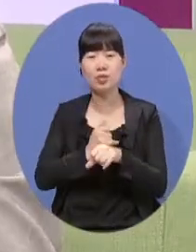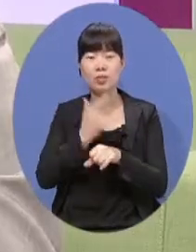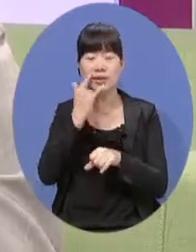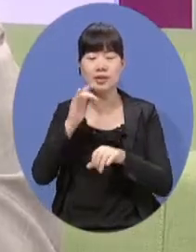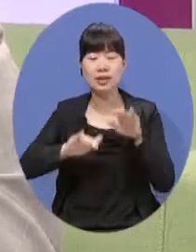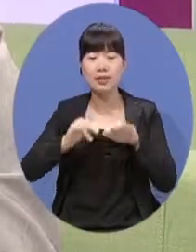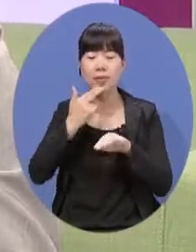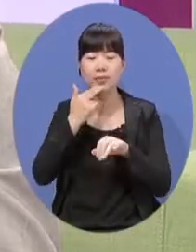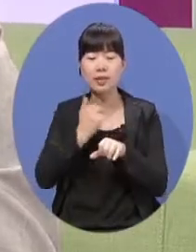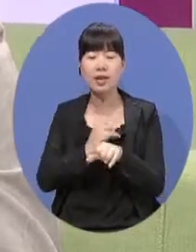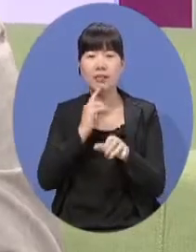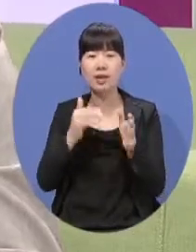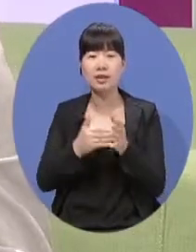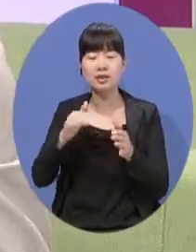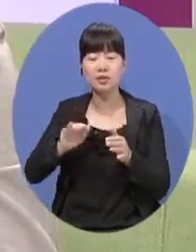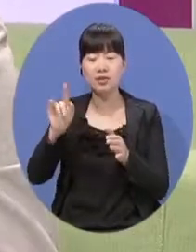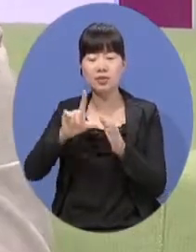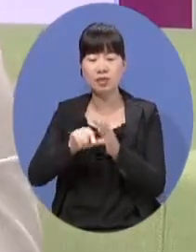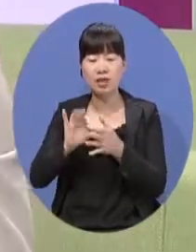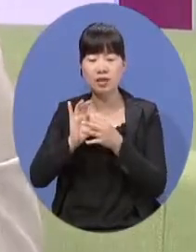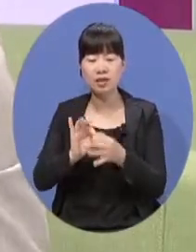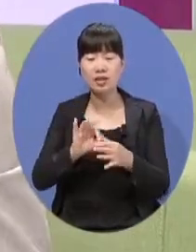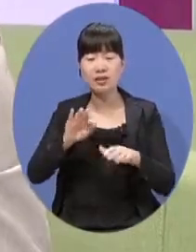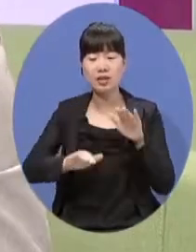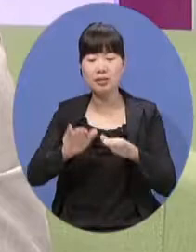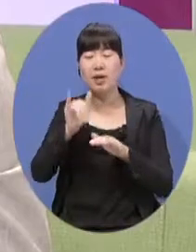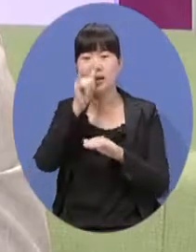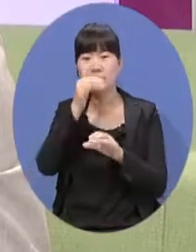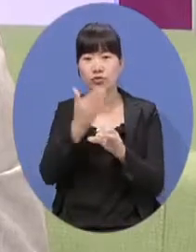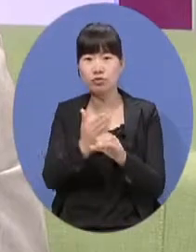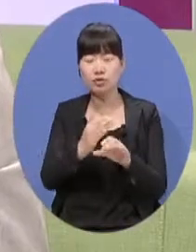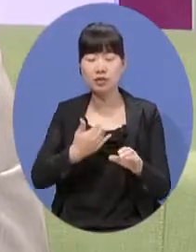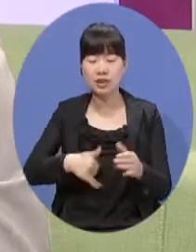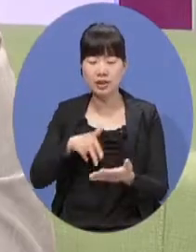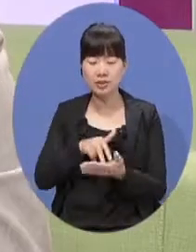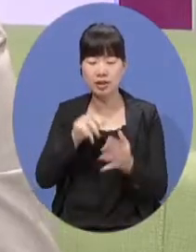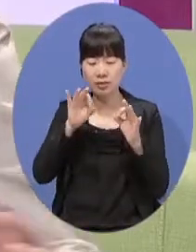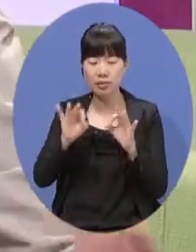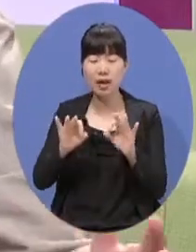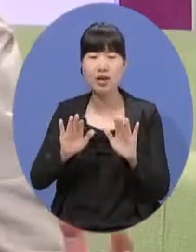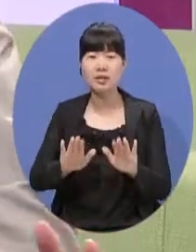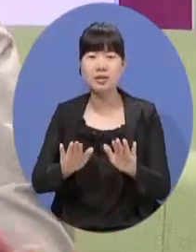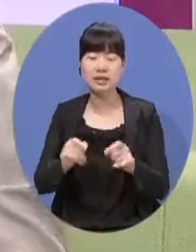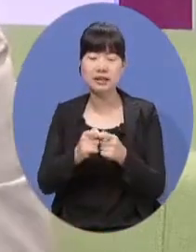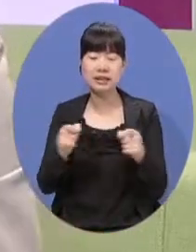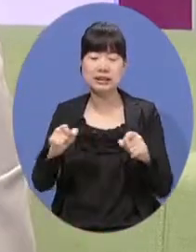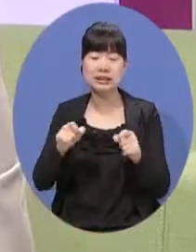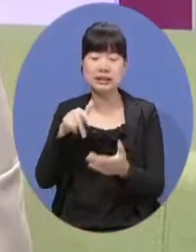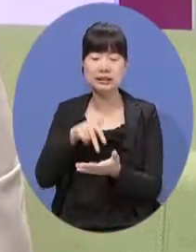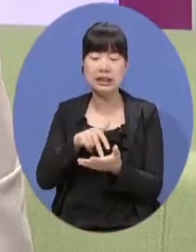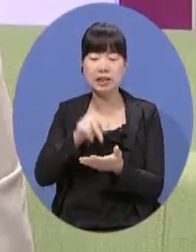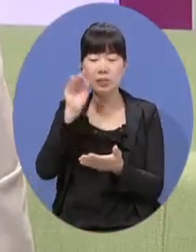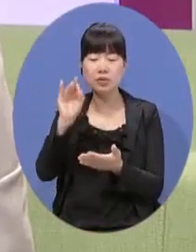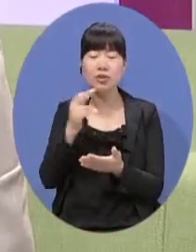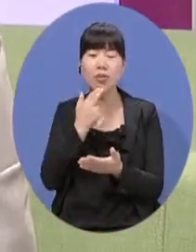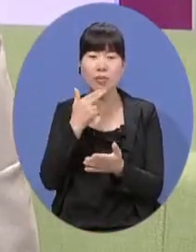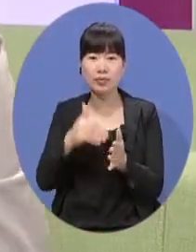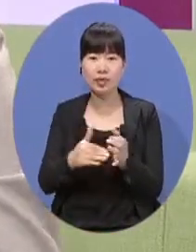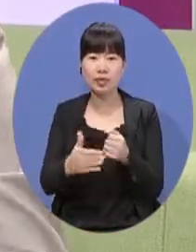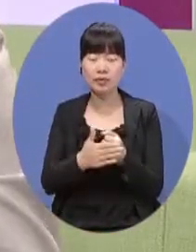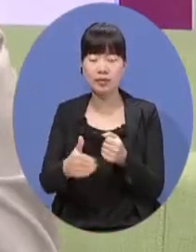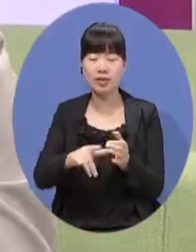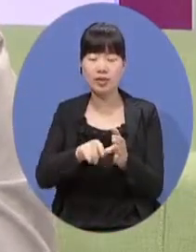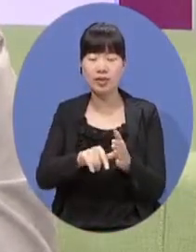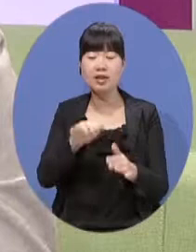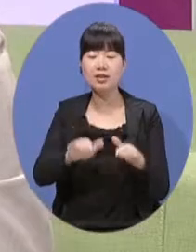차별하지 않는다고 하지만, 어느 순간은 계속 차별이 이루어지는 겁니다. 아이 입장에서 볼 때. 근데 아이들은 긴 시각에서 보지 않으니까 그렇죠. 이